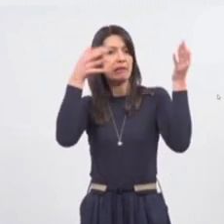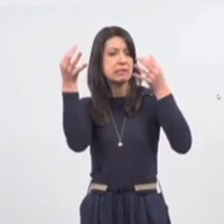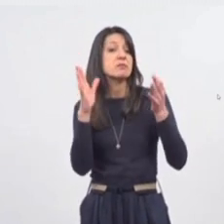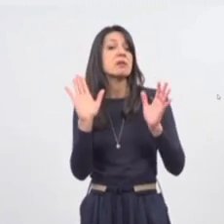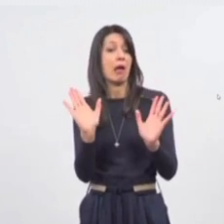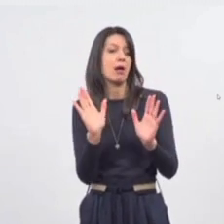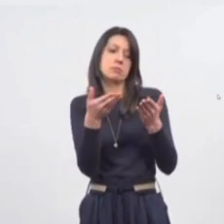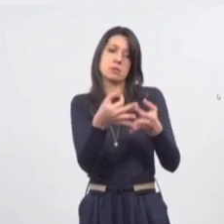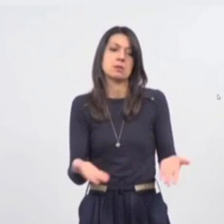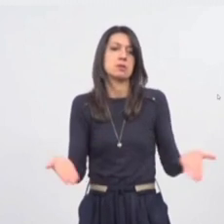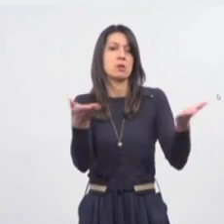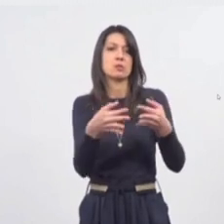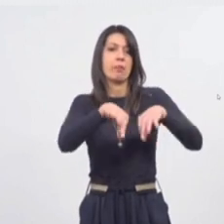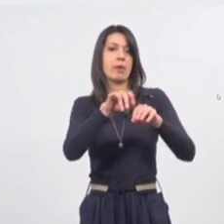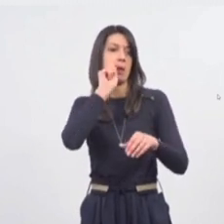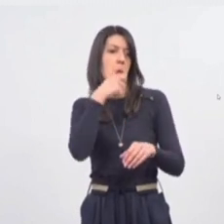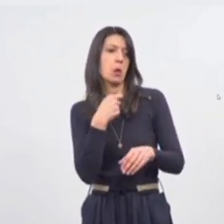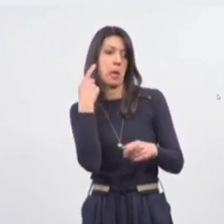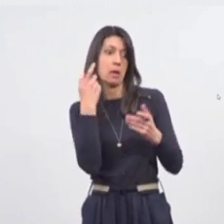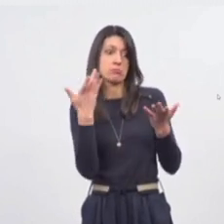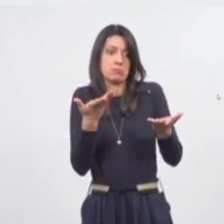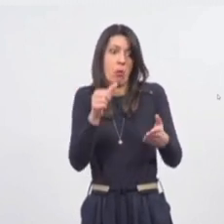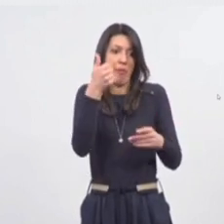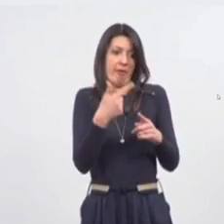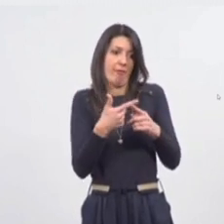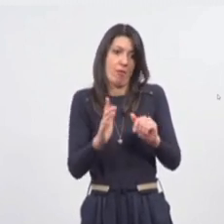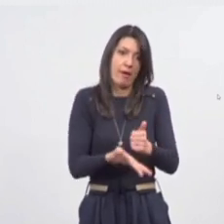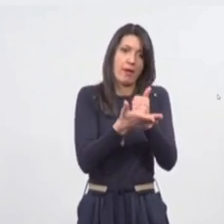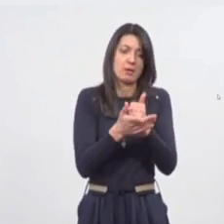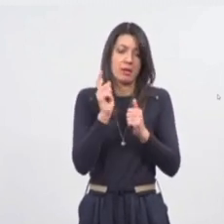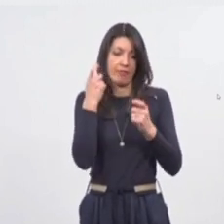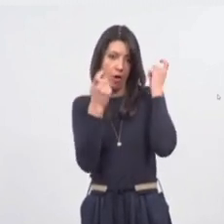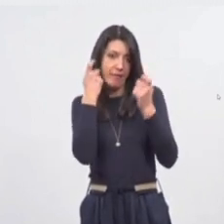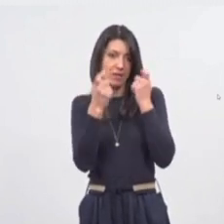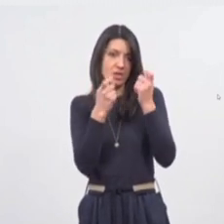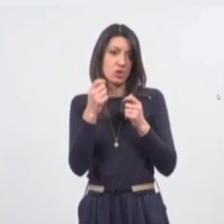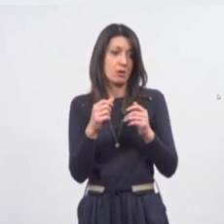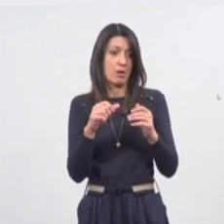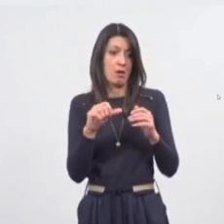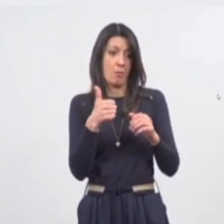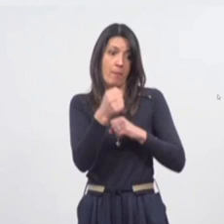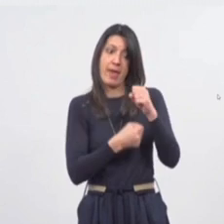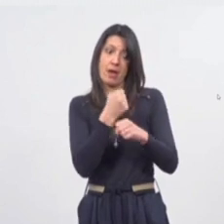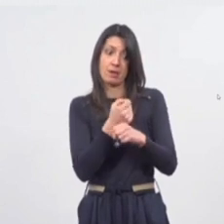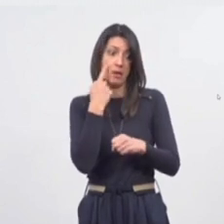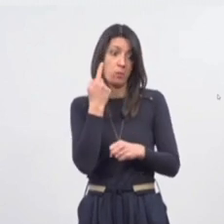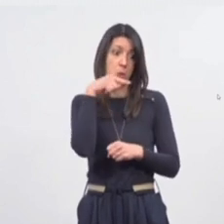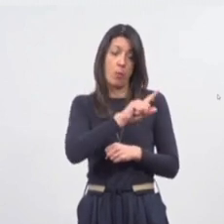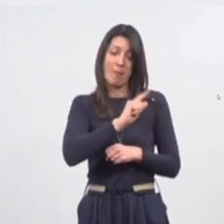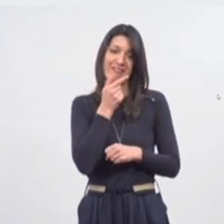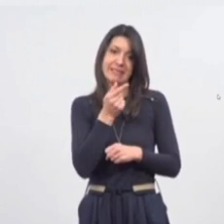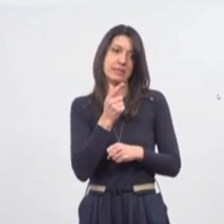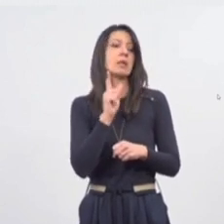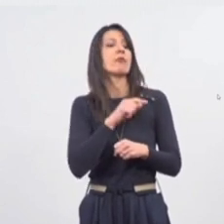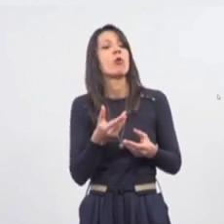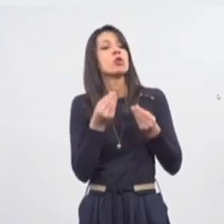nous pouvons faire, c'est de réfléchir à leur contribution pour cette première année qui ne doit pas être évidente pour eux et essayer de leur faciliter